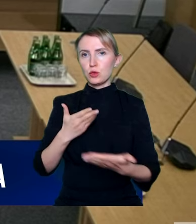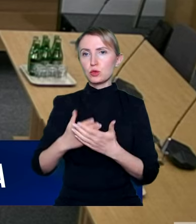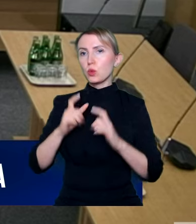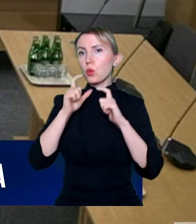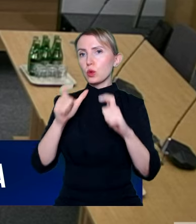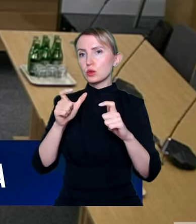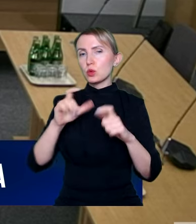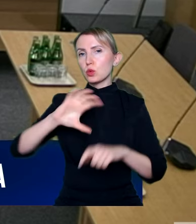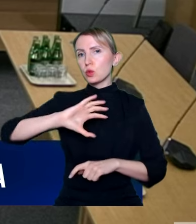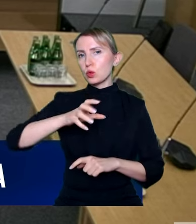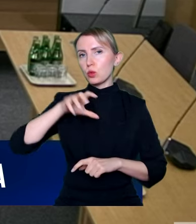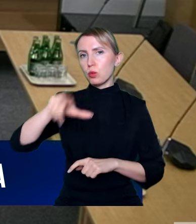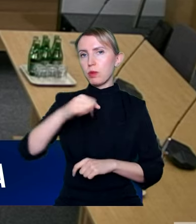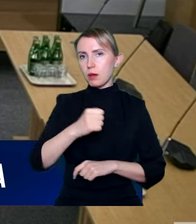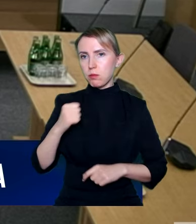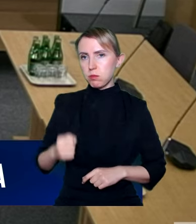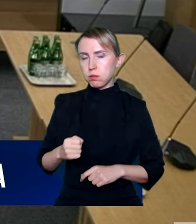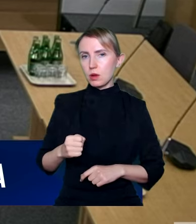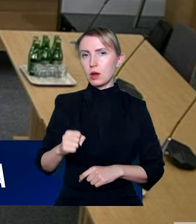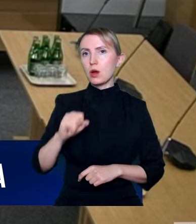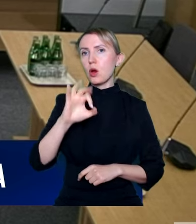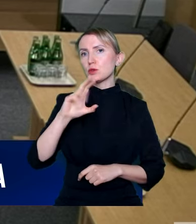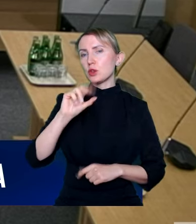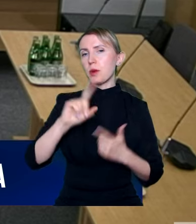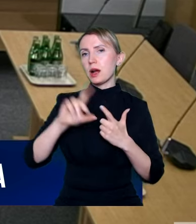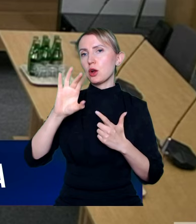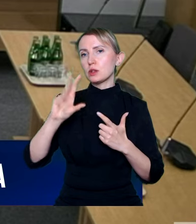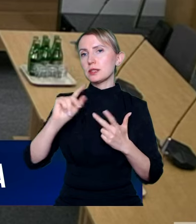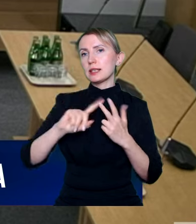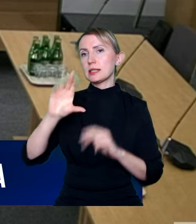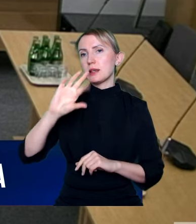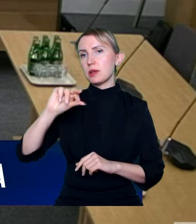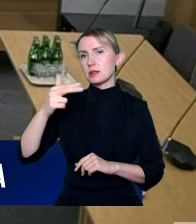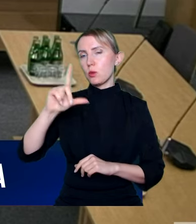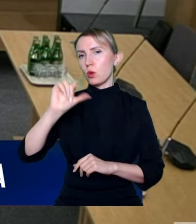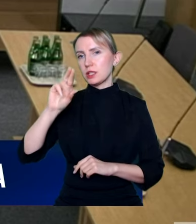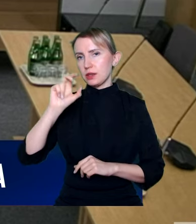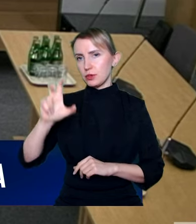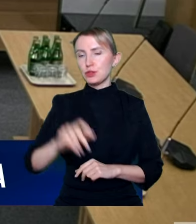zgłoszonych przez grupę posłów. Pan Jacek Ozdoba, Mariusz Gosek, Sebastian Łukaszewicz.